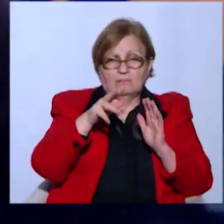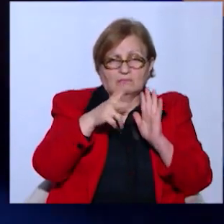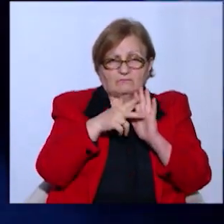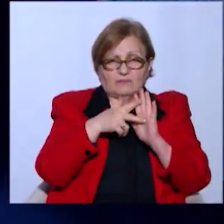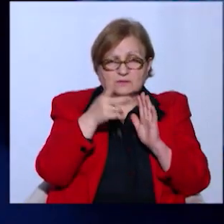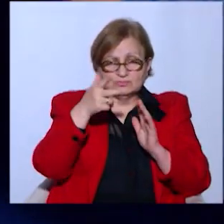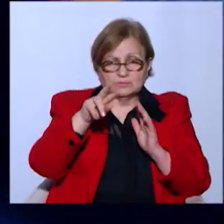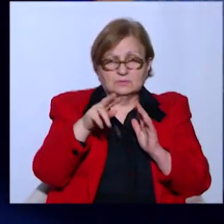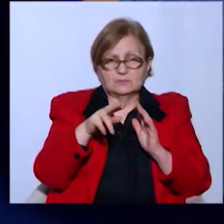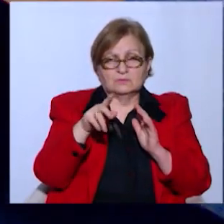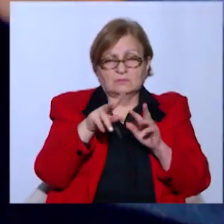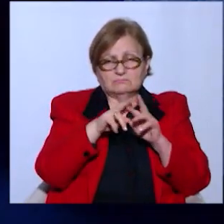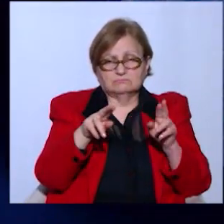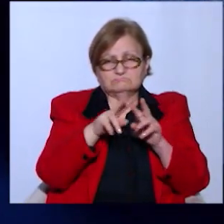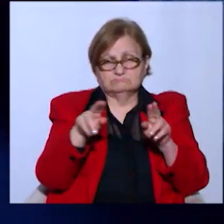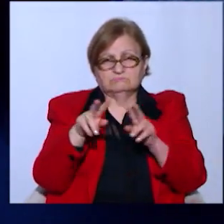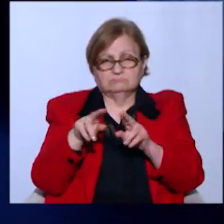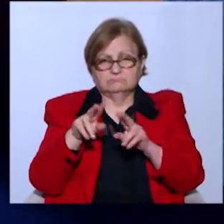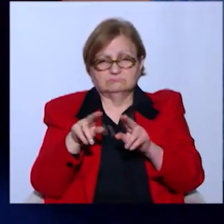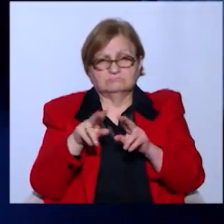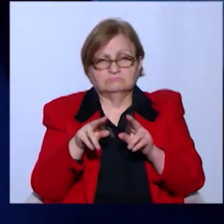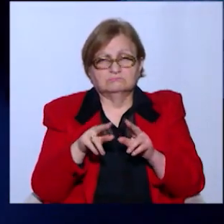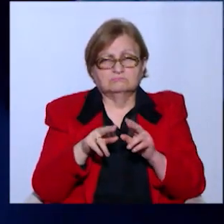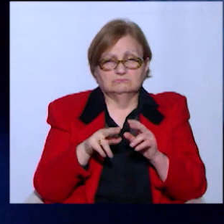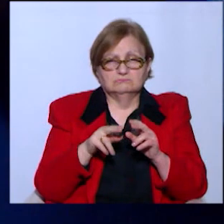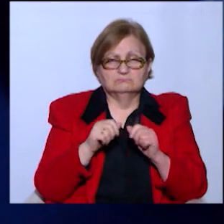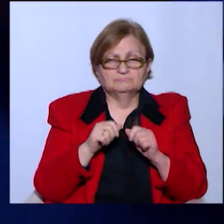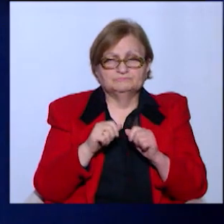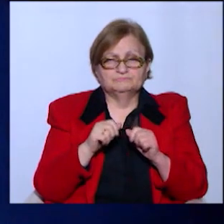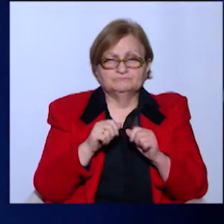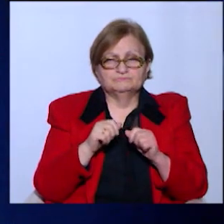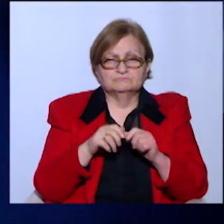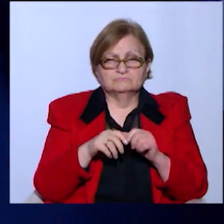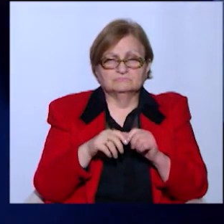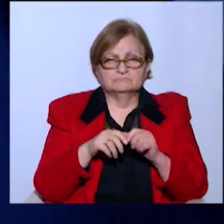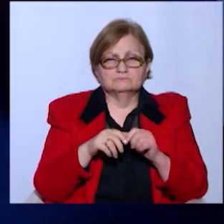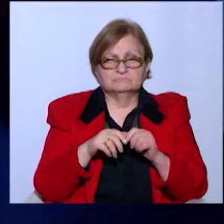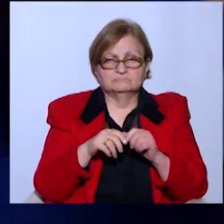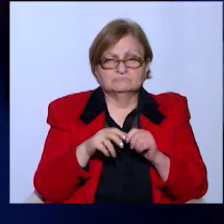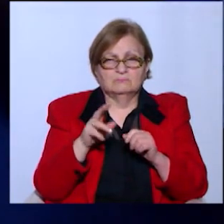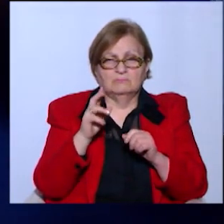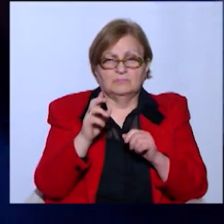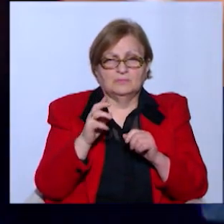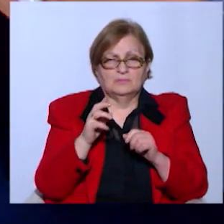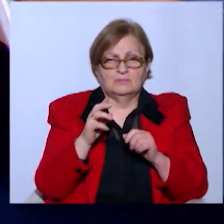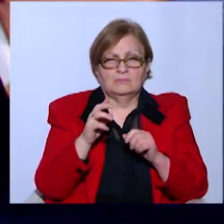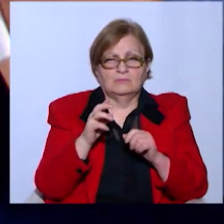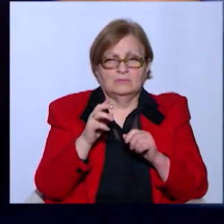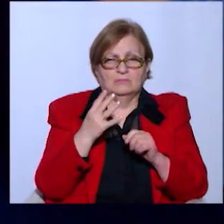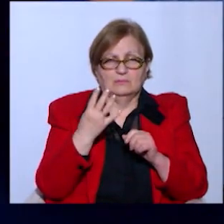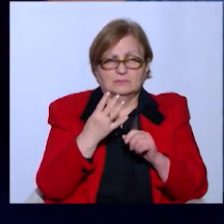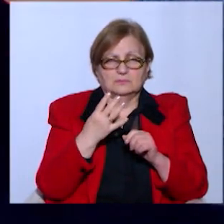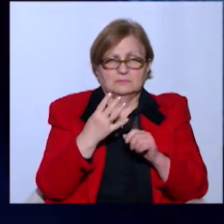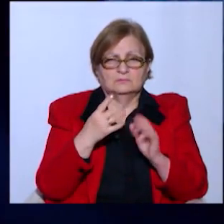და შემდეგი ორი წევრიც ანალოგიურად B3 Q-ხარისხად 8-ზე + B4